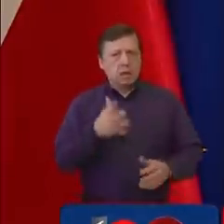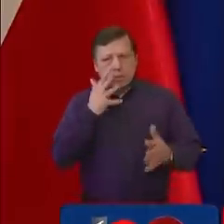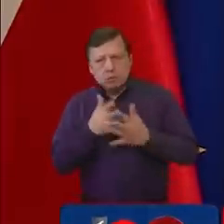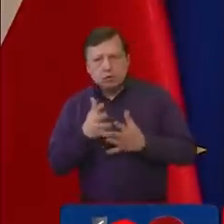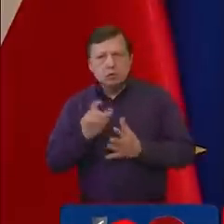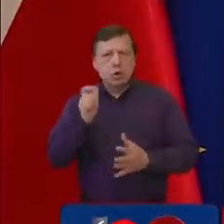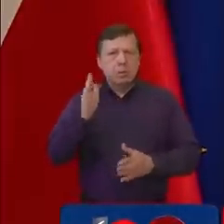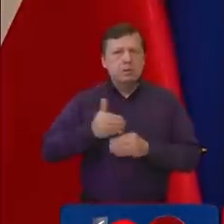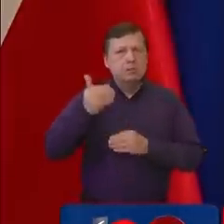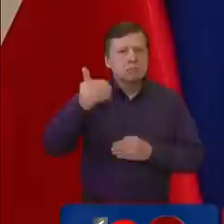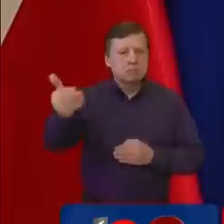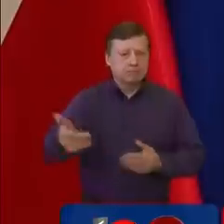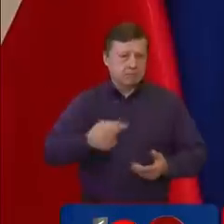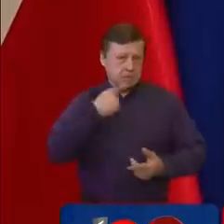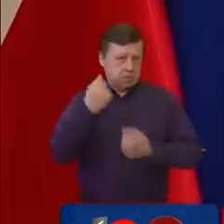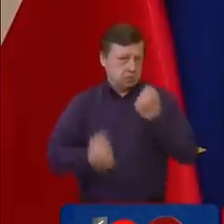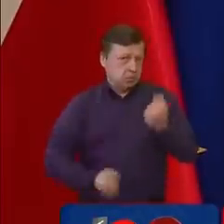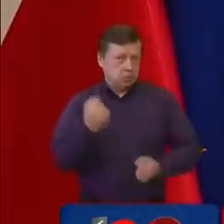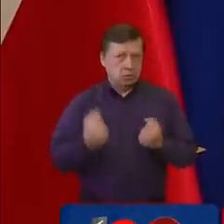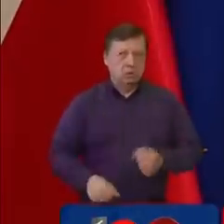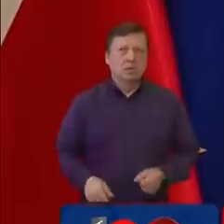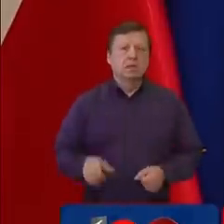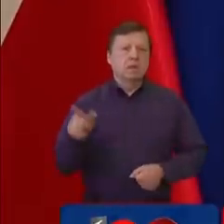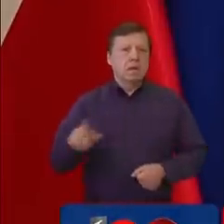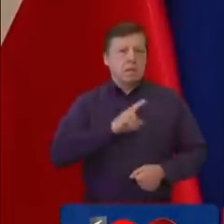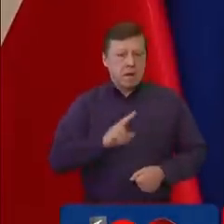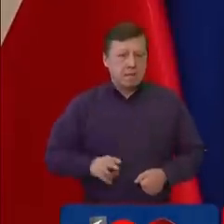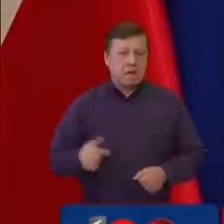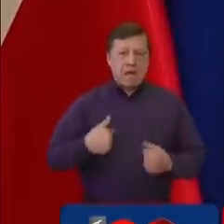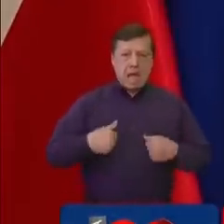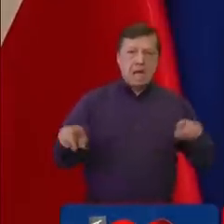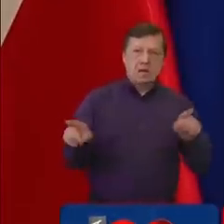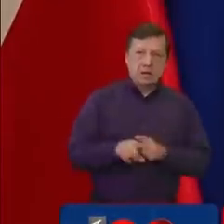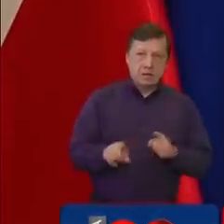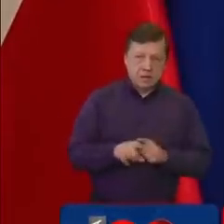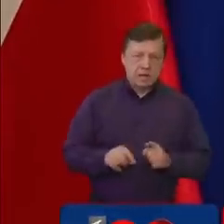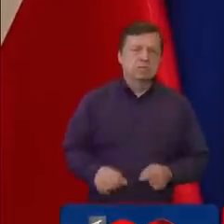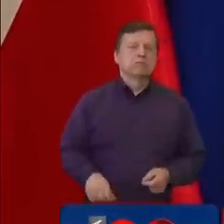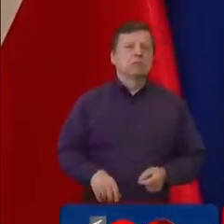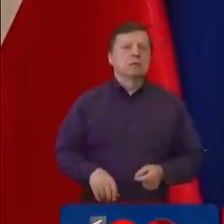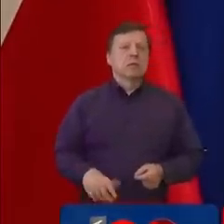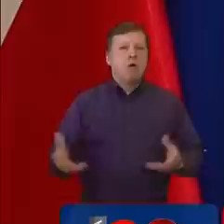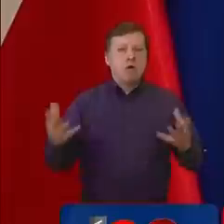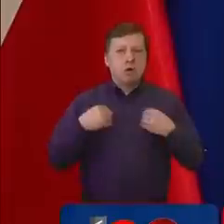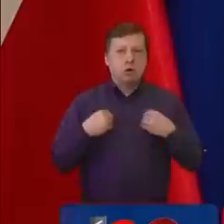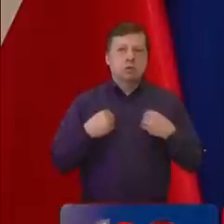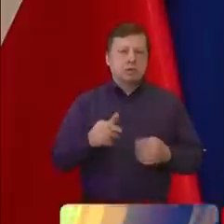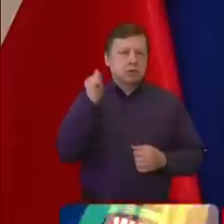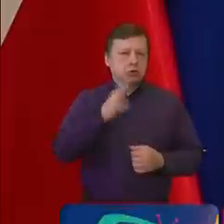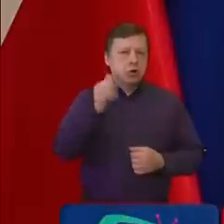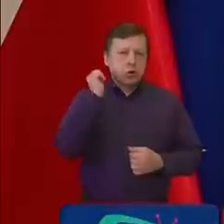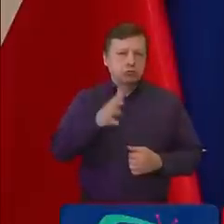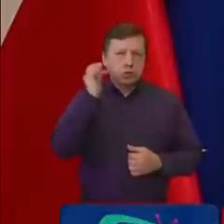dokładny jego wymiar. Zapewne pan premier, jak i ja, dostajemy od swoich instytucji scenariusze